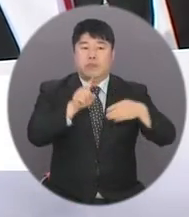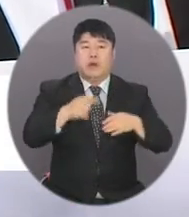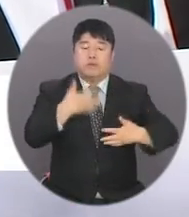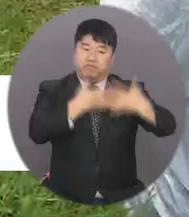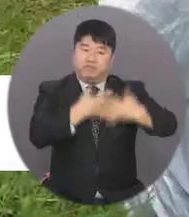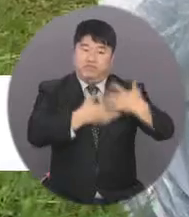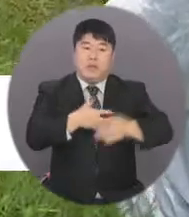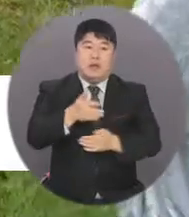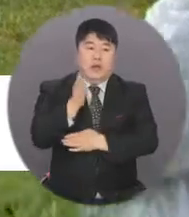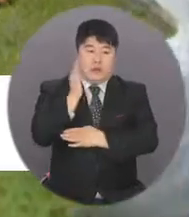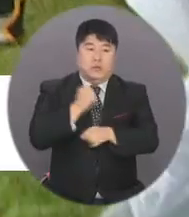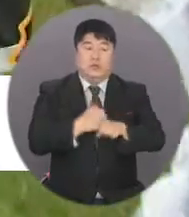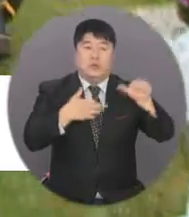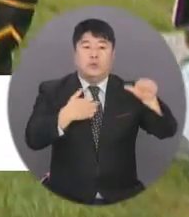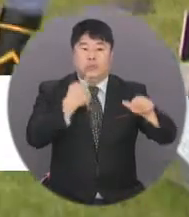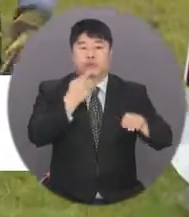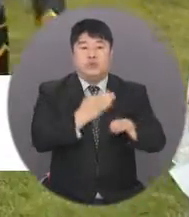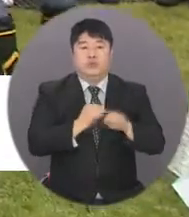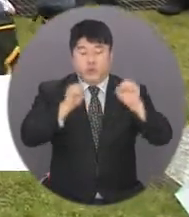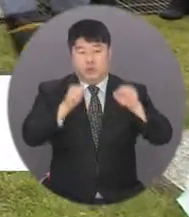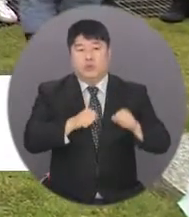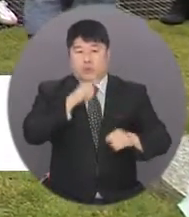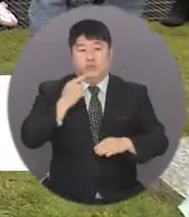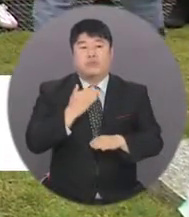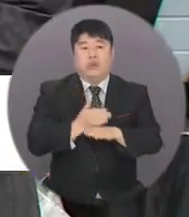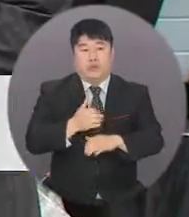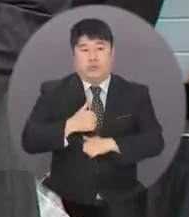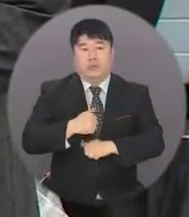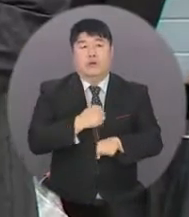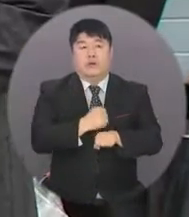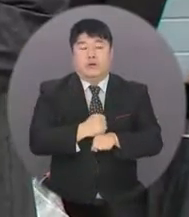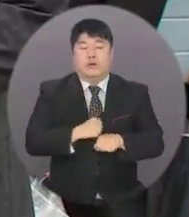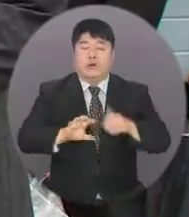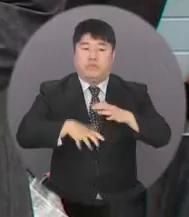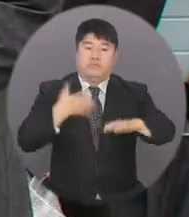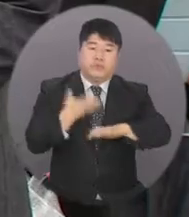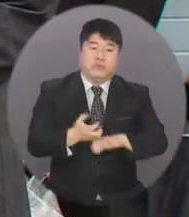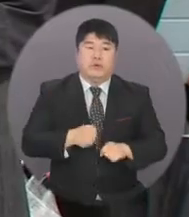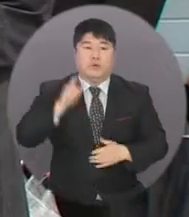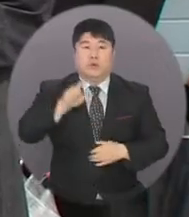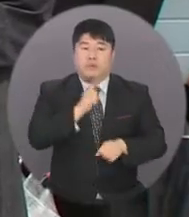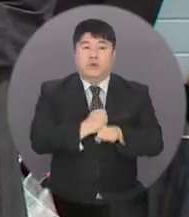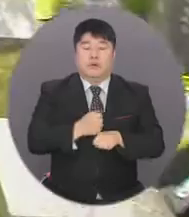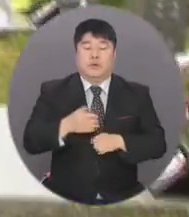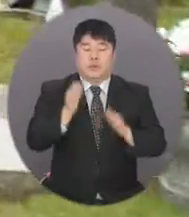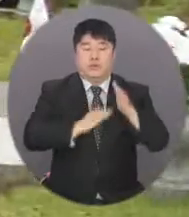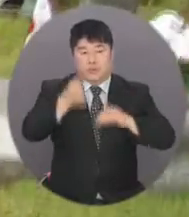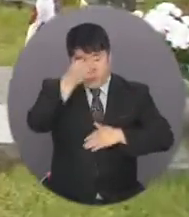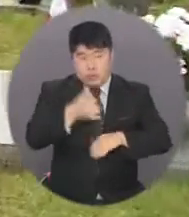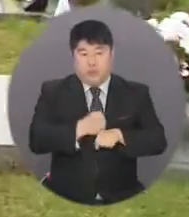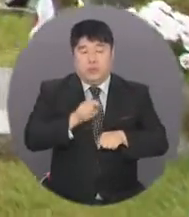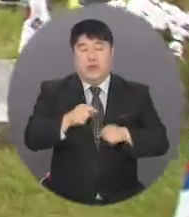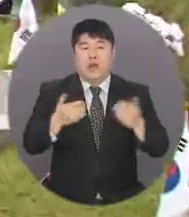비대면 강의에서 5.18 민주화운동을 북한군이 일으킨 폭동이라고 강의한 뒤 공식 사과했고 해당 학교